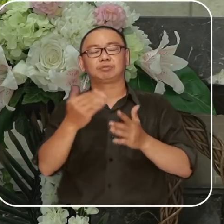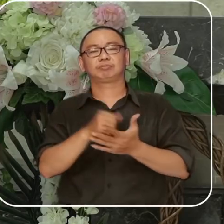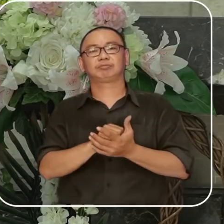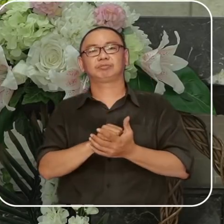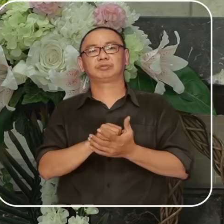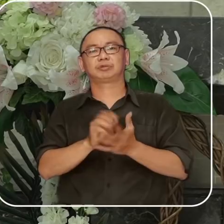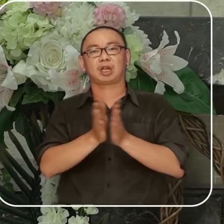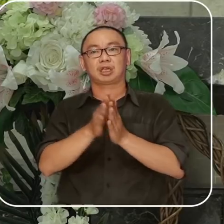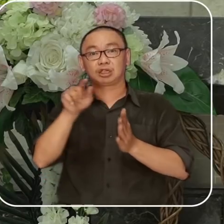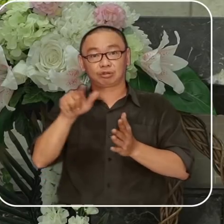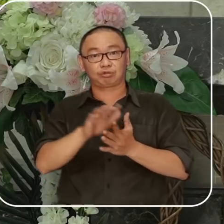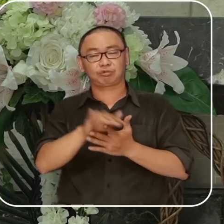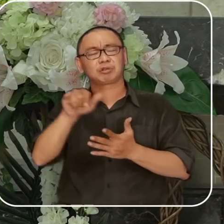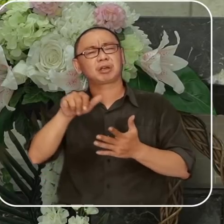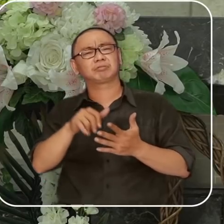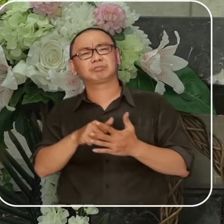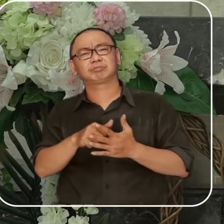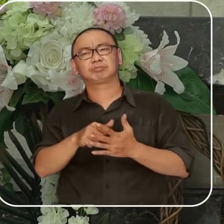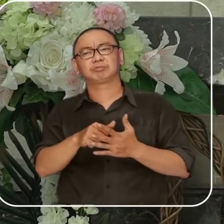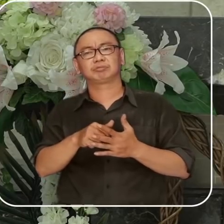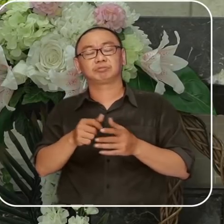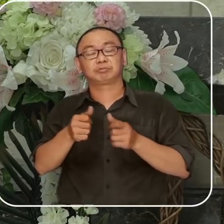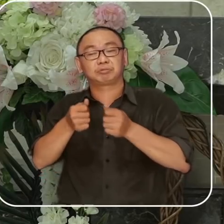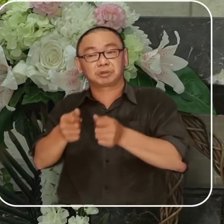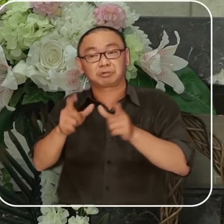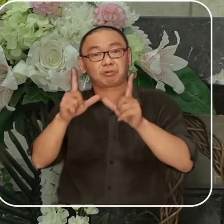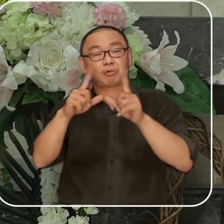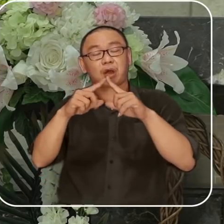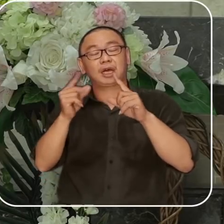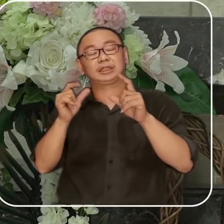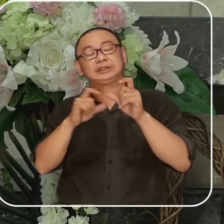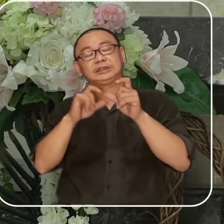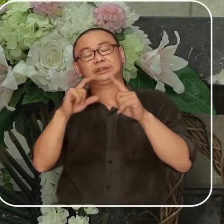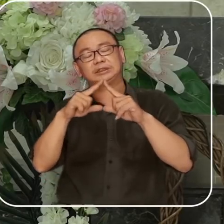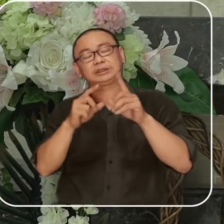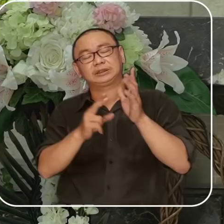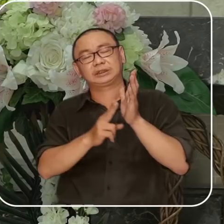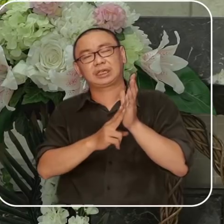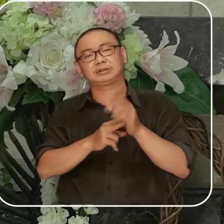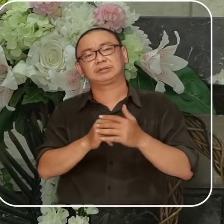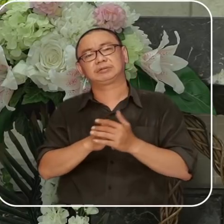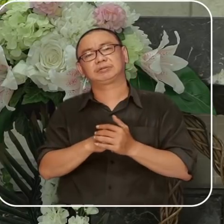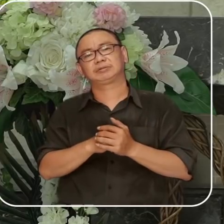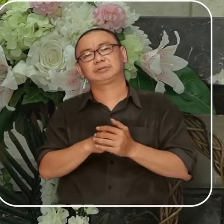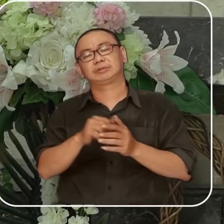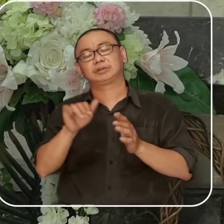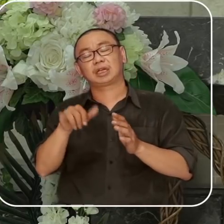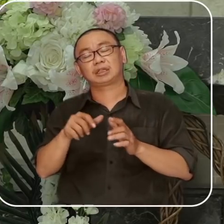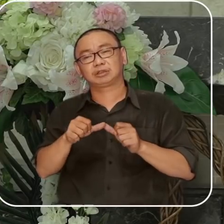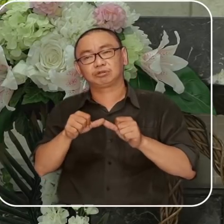itu yang diwariskan, yang diteruskan,